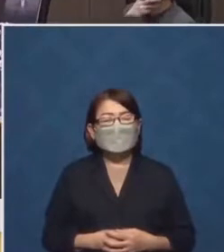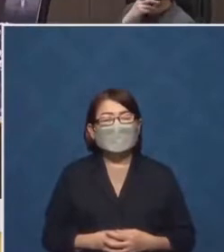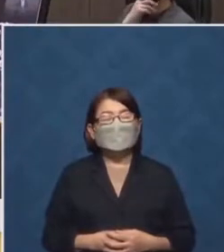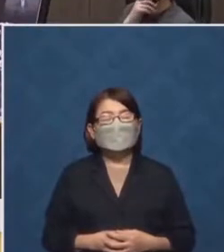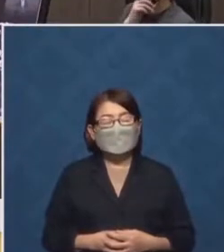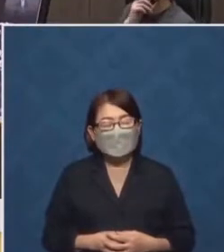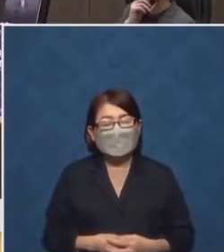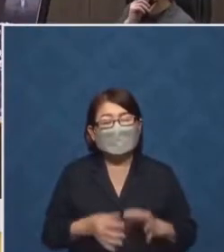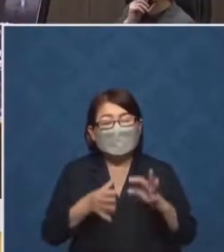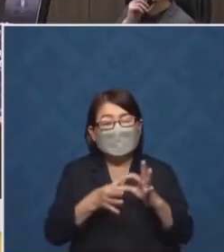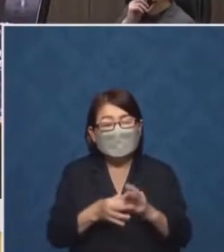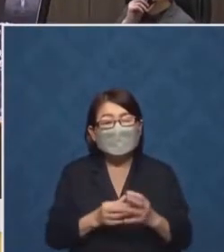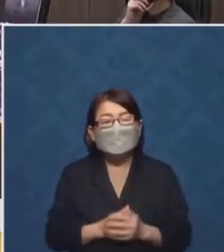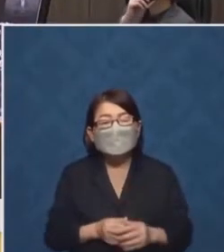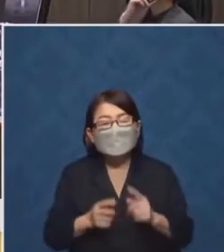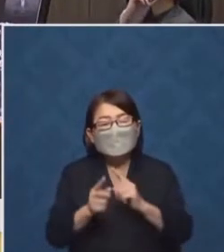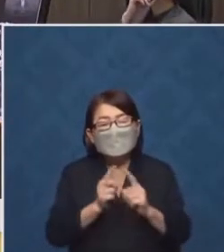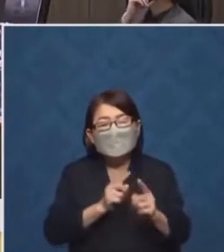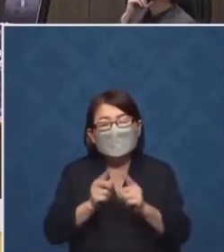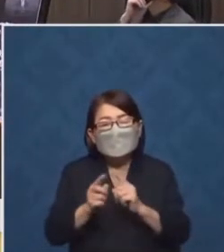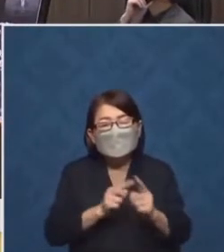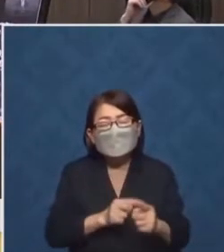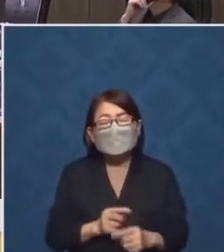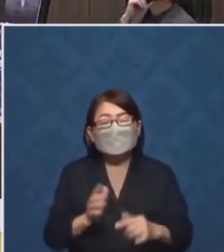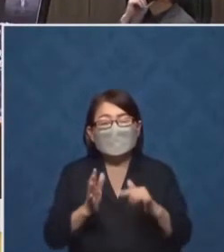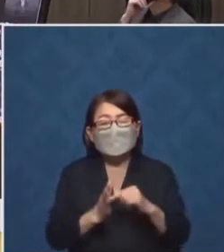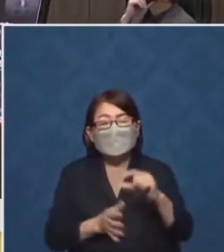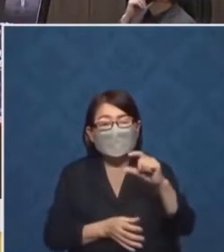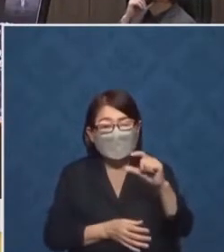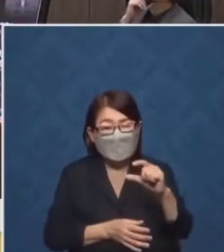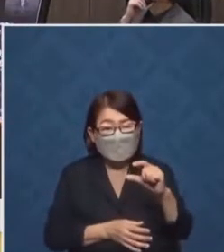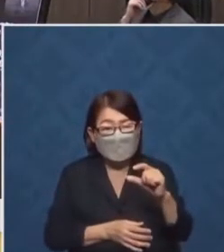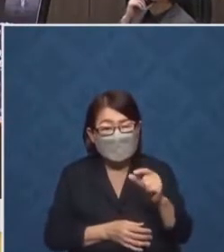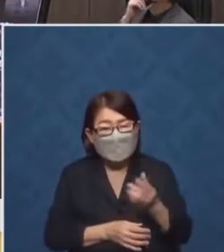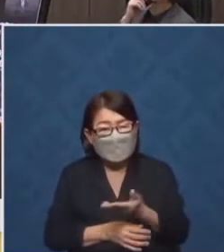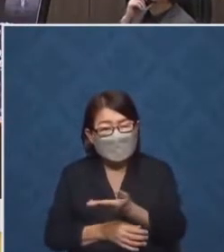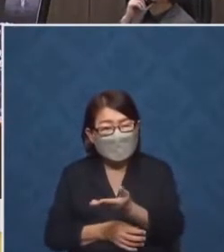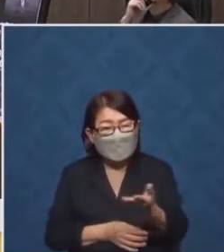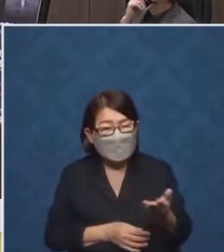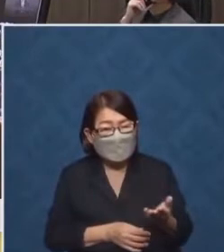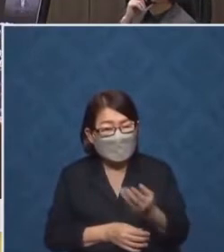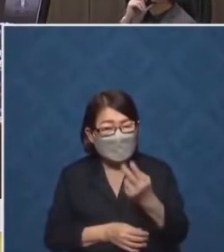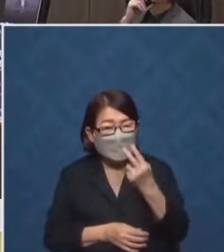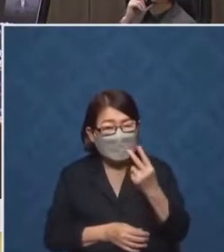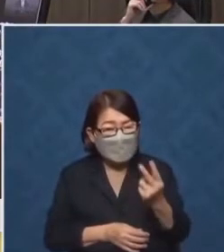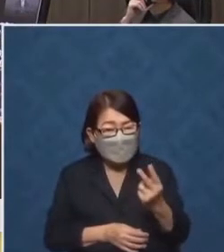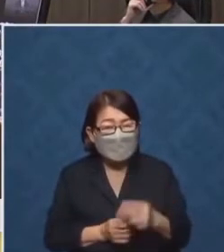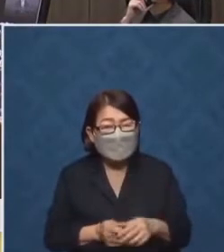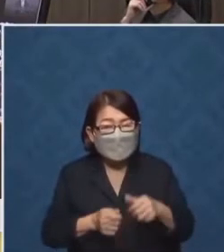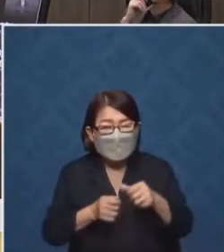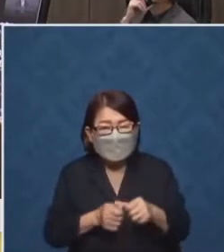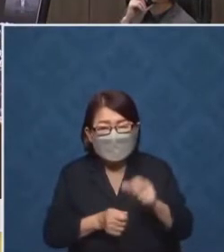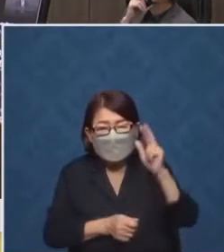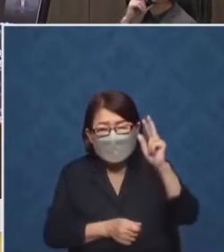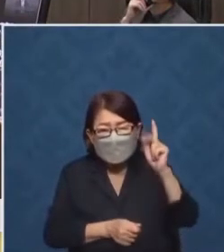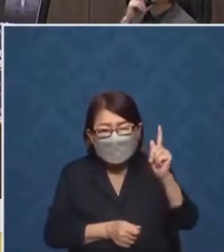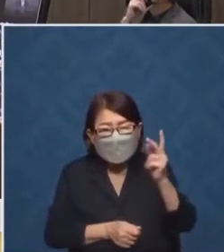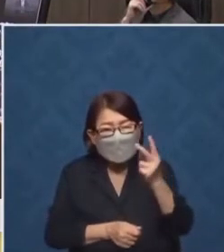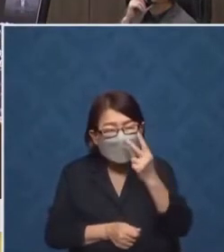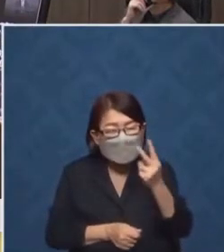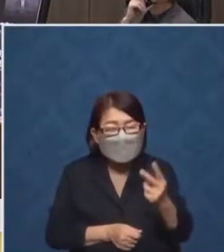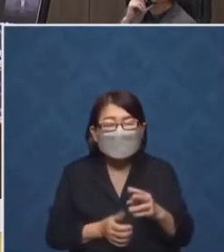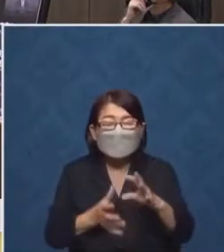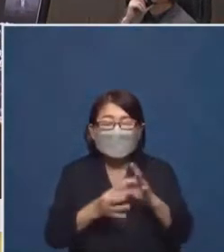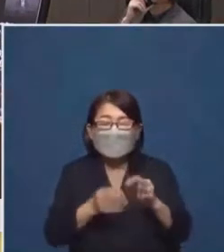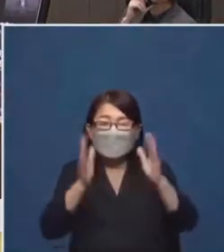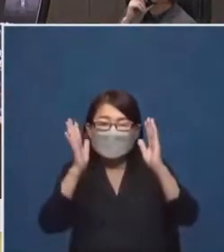สำหรบเลอกของการทูดวัคซีน ถ้าท่านเคยได้ตาม ไม่วจะอยู่ในข่าวหรอการ APPRIPY ไม่